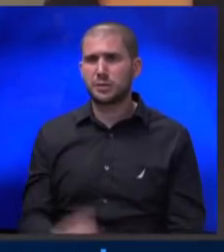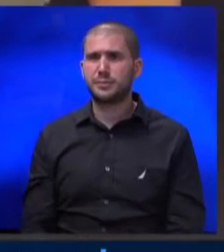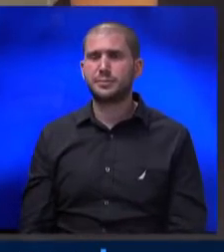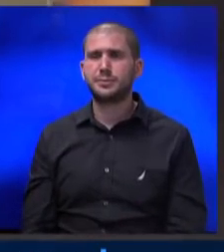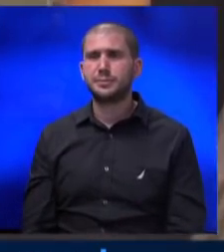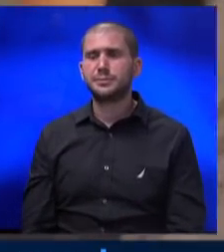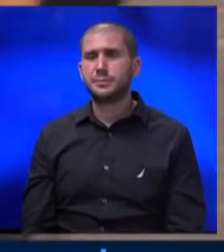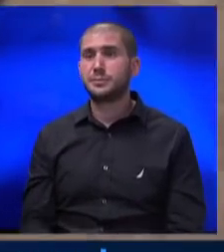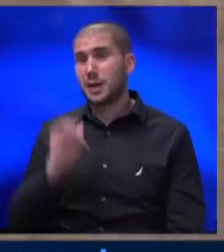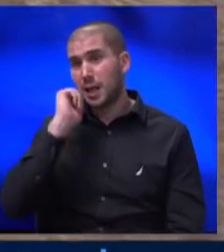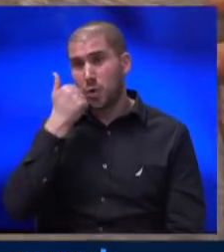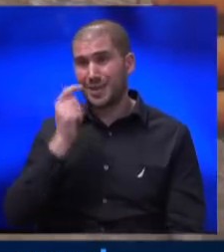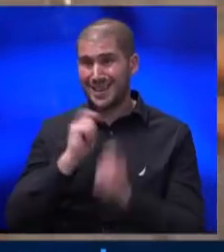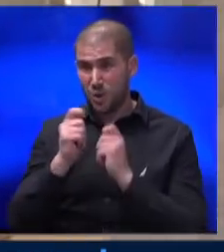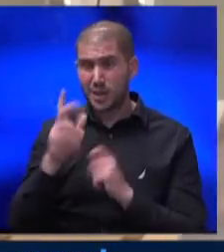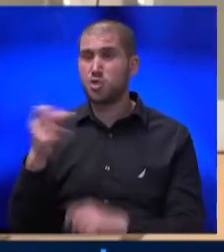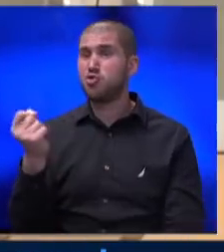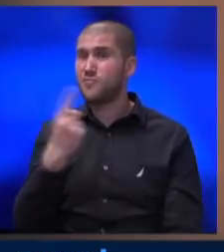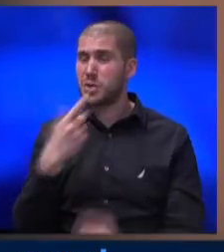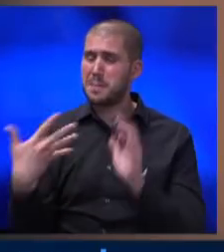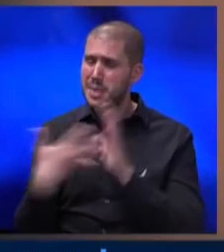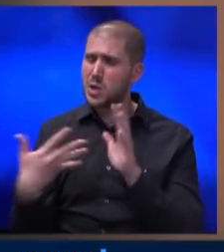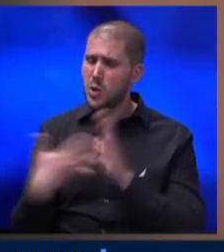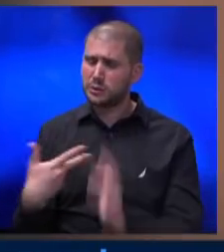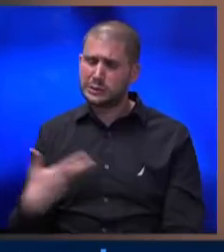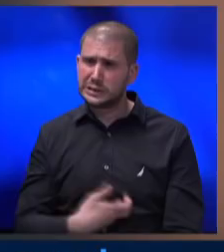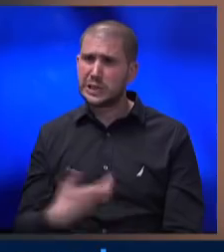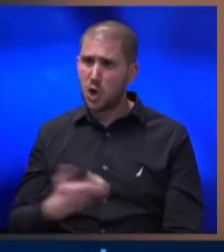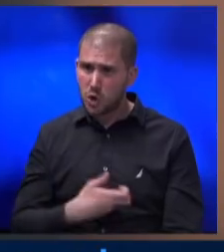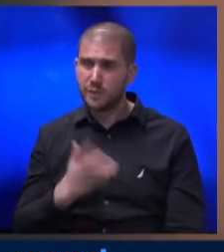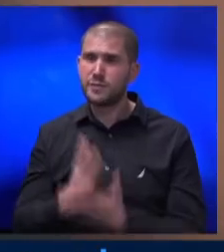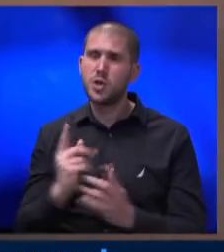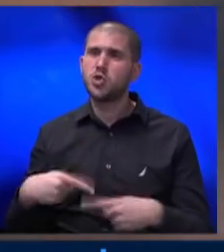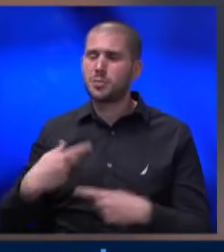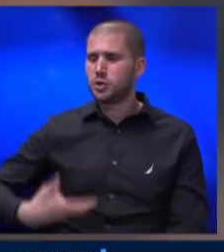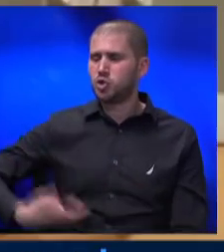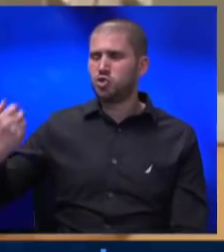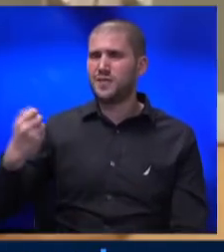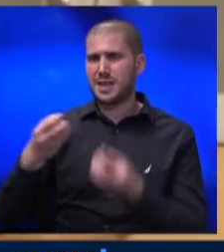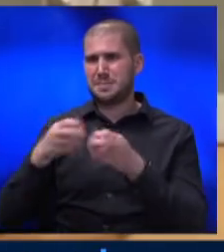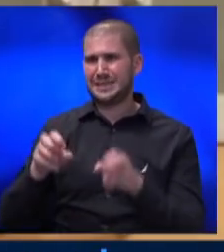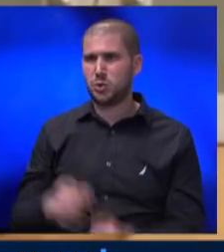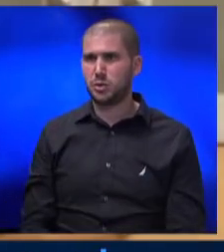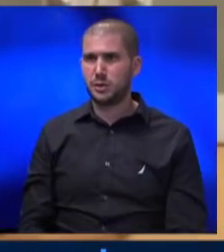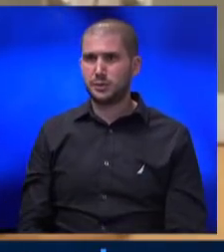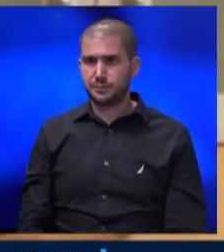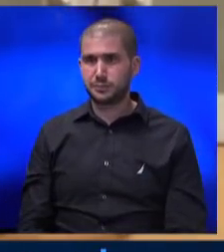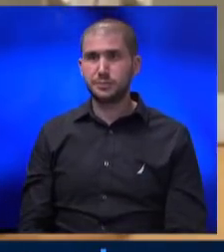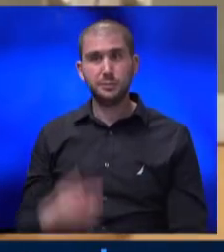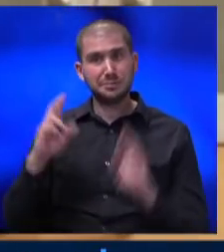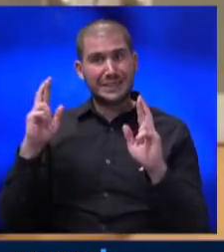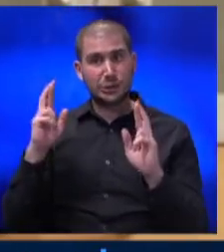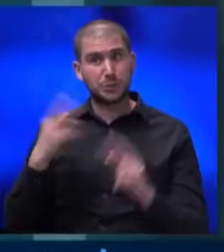קצת פה. למחרת הראיון, אחרי שבועות של בדיקות וזריקות, הגיע יום שאיבת הביציות. אז תחזיקו לי